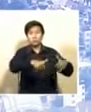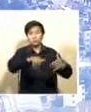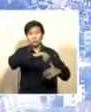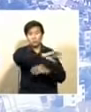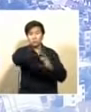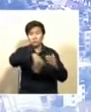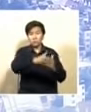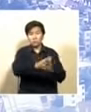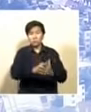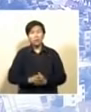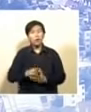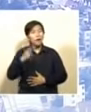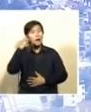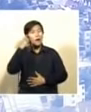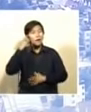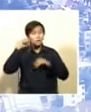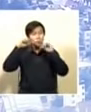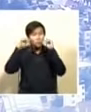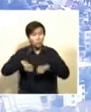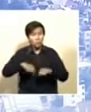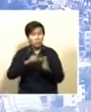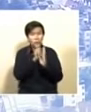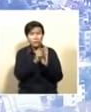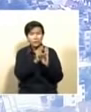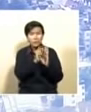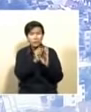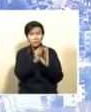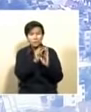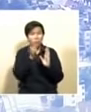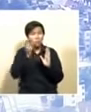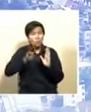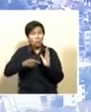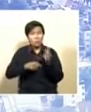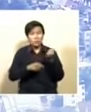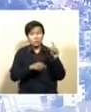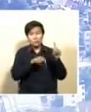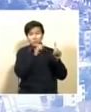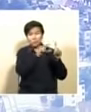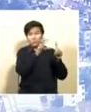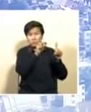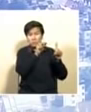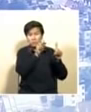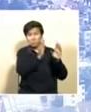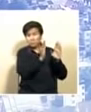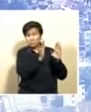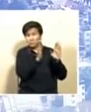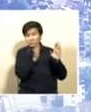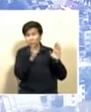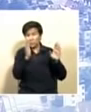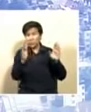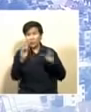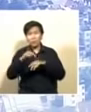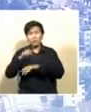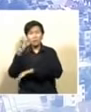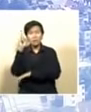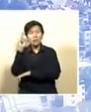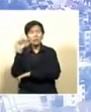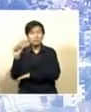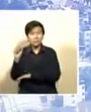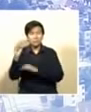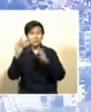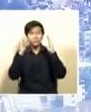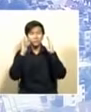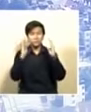นะครับ11:30 นถึงเวลาเที่ยงโดยประมาณแต่อย่างไรก็ตามแต่ครับถ้าเนื้อหาสาระนี้มันมีเยอะเ